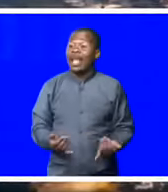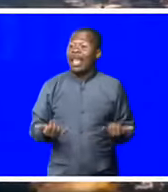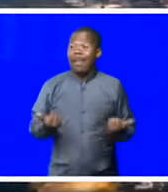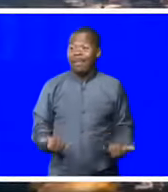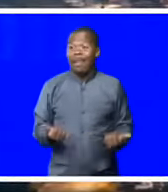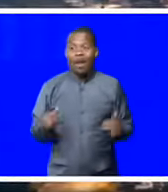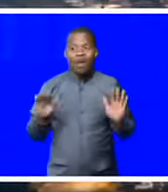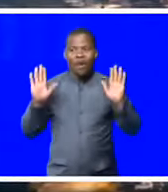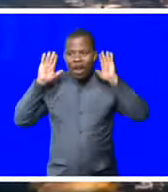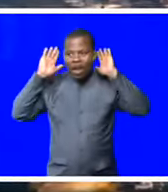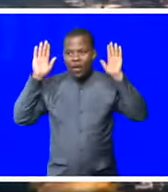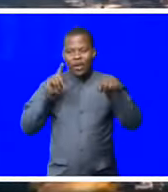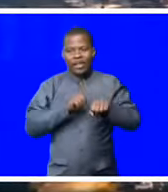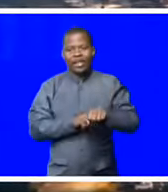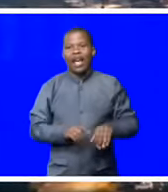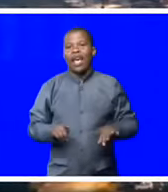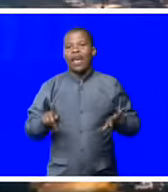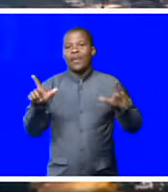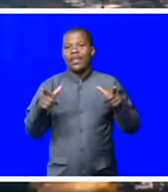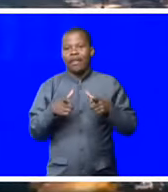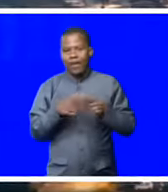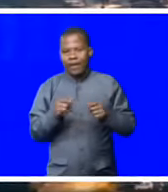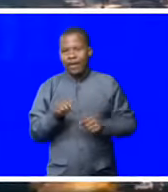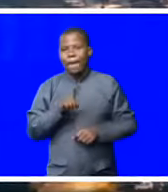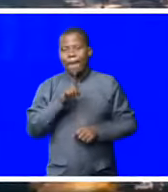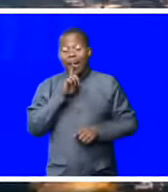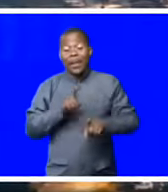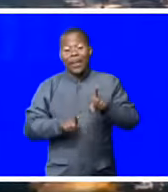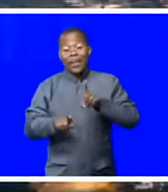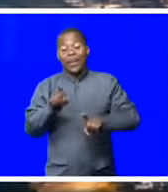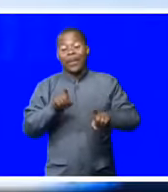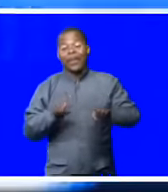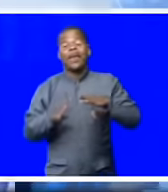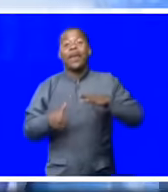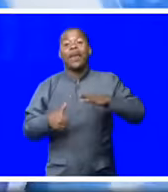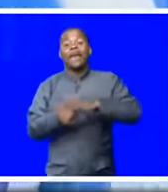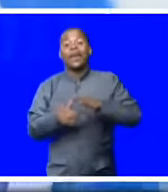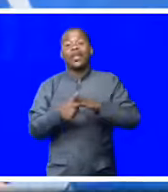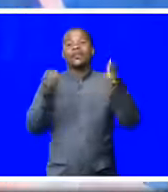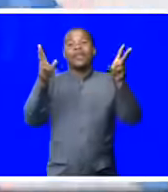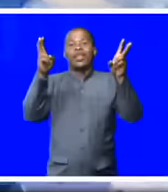24. Asiphethe ngwane ngikuphindza hlokotata ethambe embili kulosuku lwalomuhla.